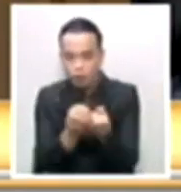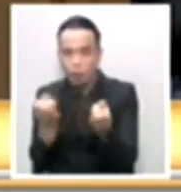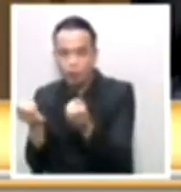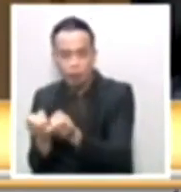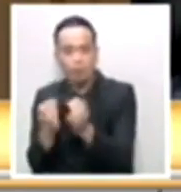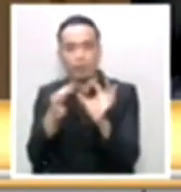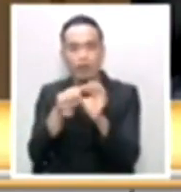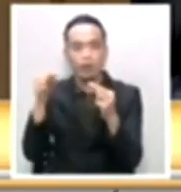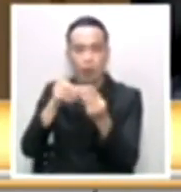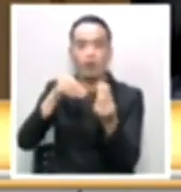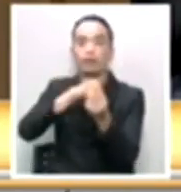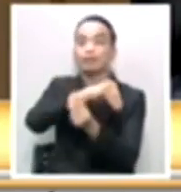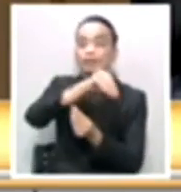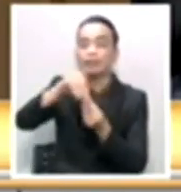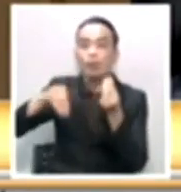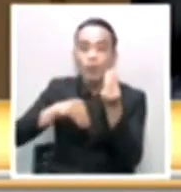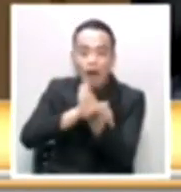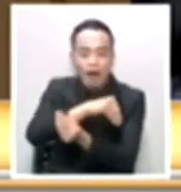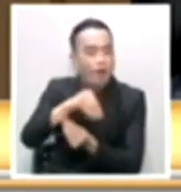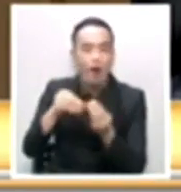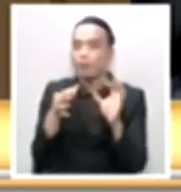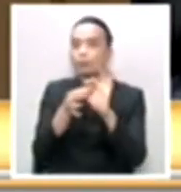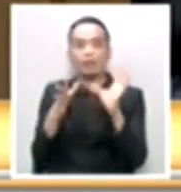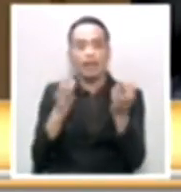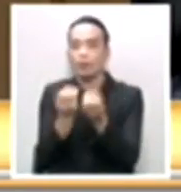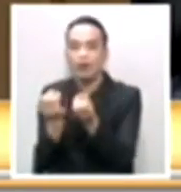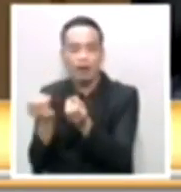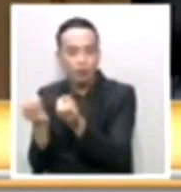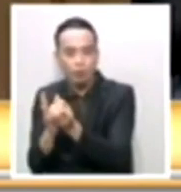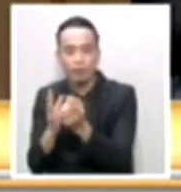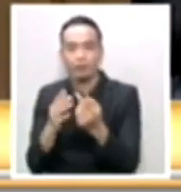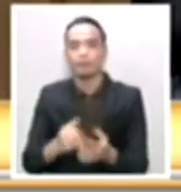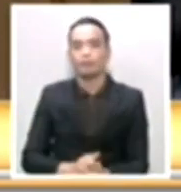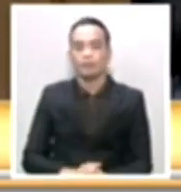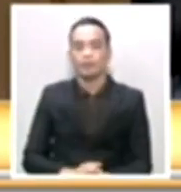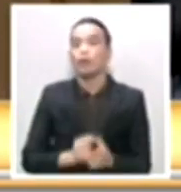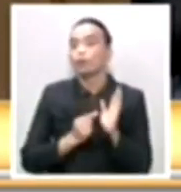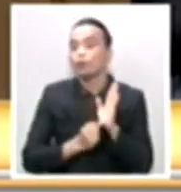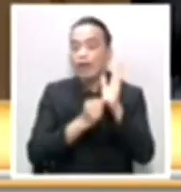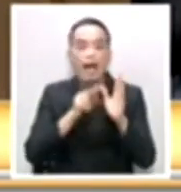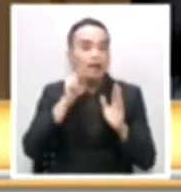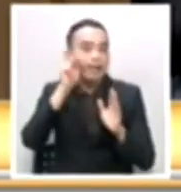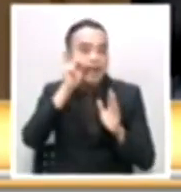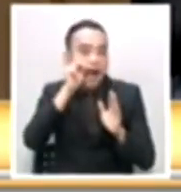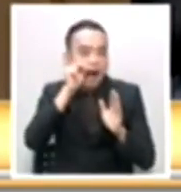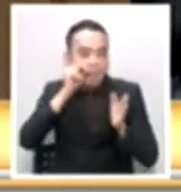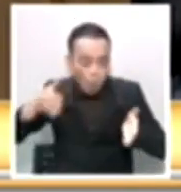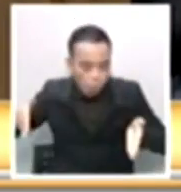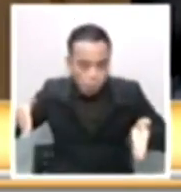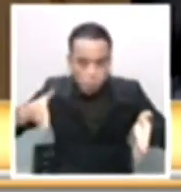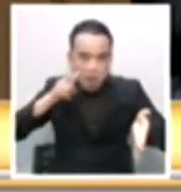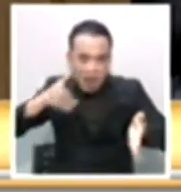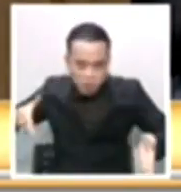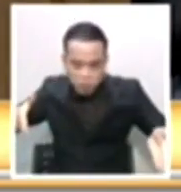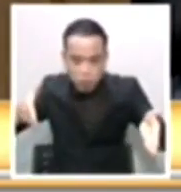ของสิ่งแวดล้อมพื้นที่สิ่งแวดล้อมไม่กระเทือนและเพิ่มขึ้นเช่นบริเวณริมแม่น้ำลำคลองใหญ่ๆเนี่ยเร